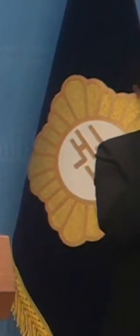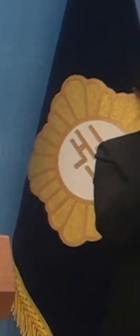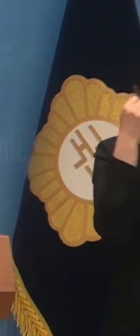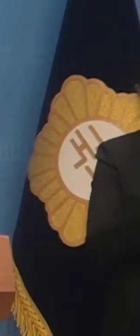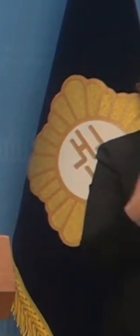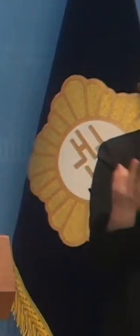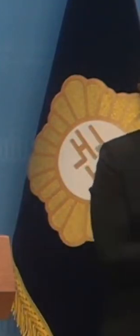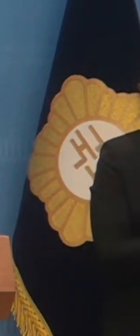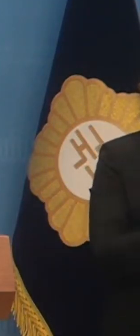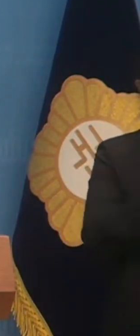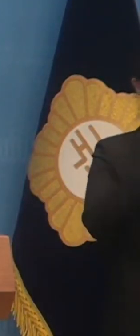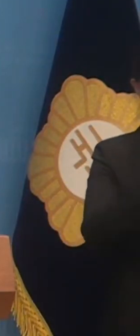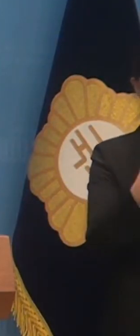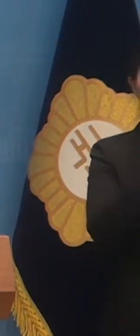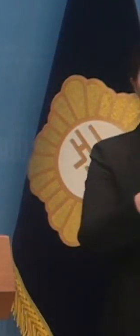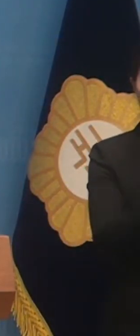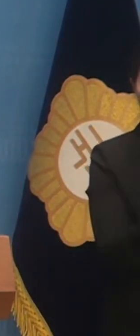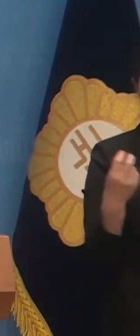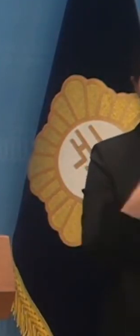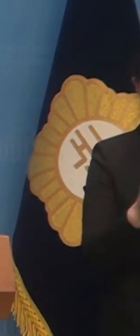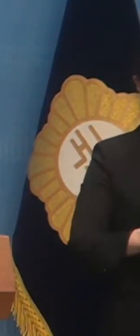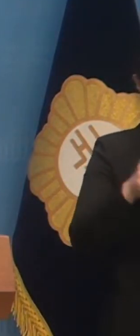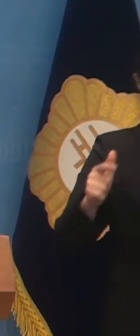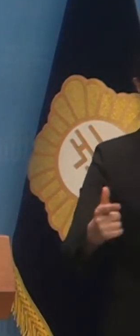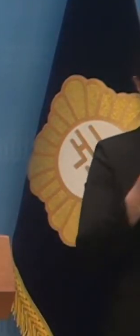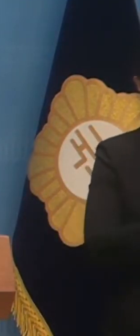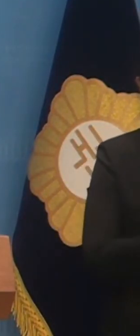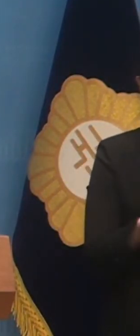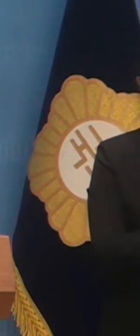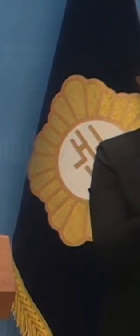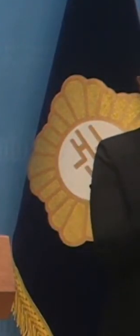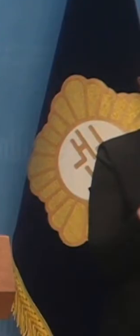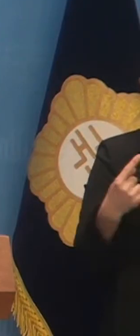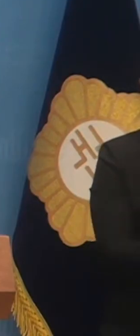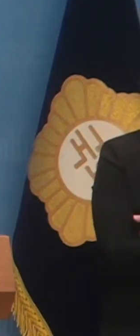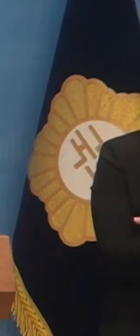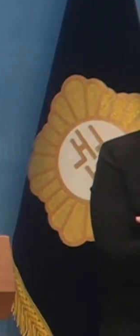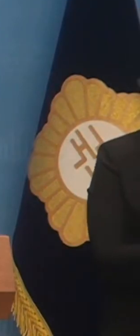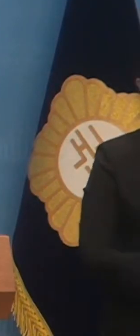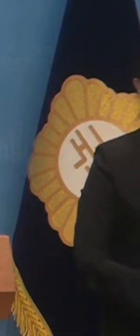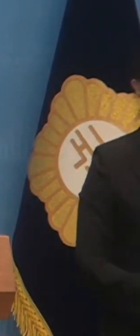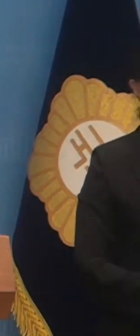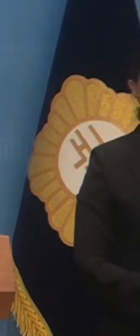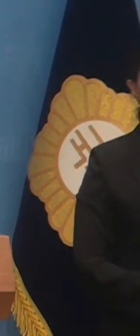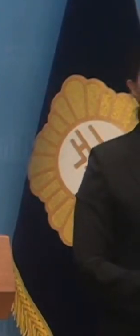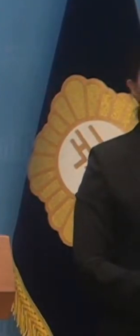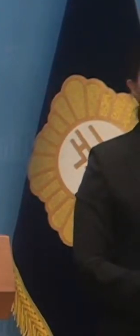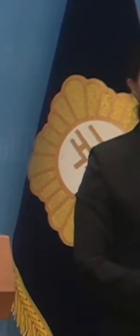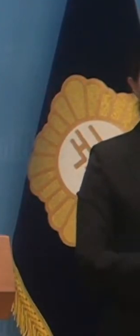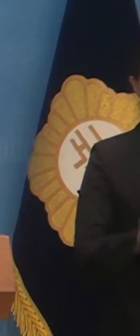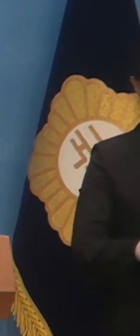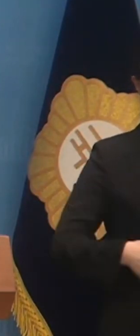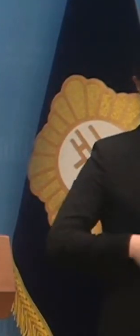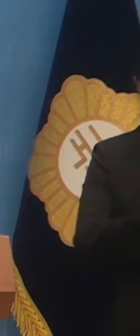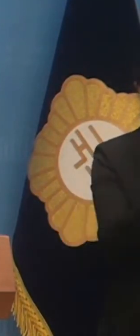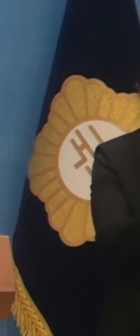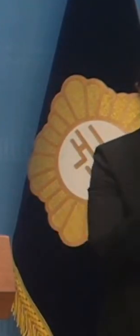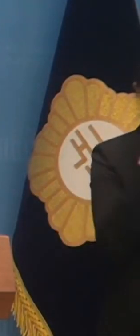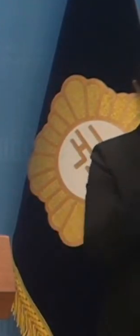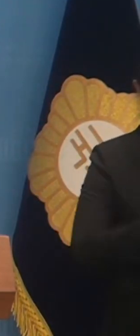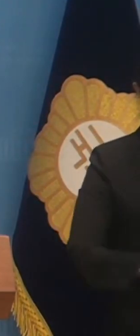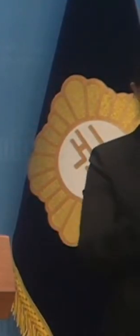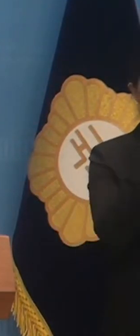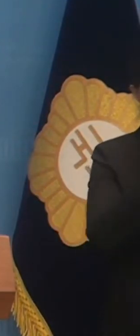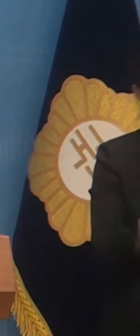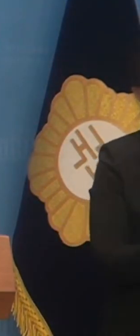최저임금 11,500원 인상과 적용 확대를 위한 제도 개혁에 즉각 나서야 합니다. 지금 필요한 것은 생존